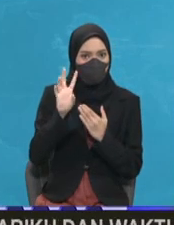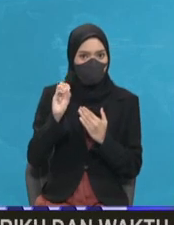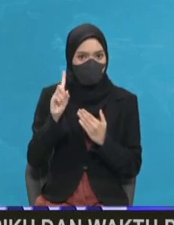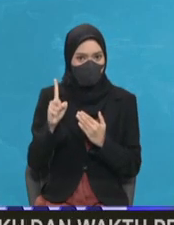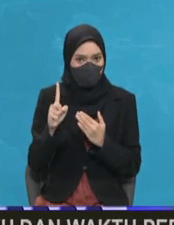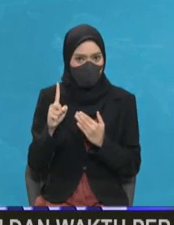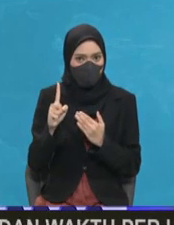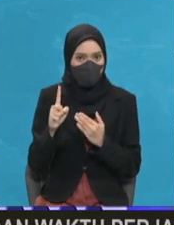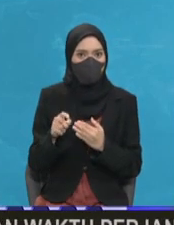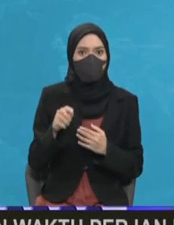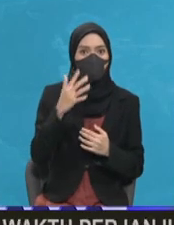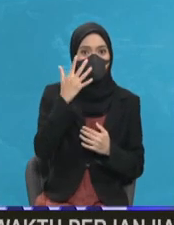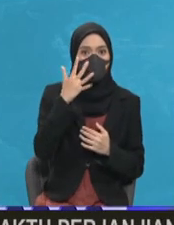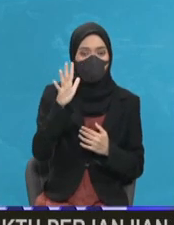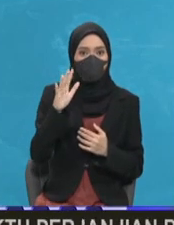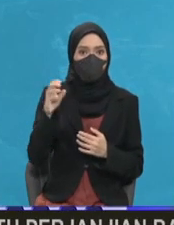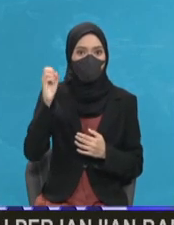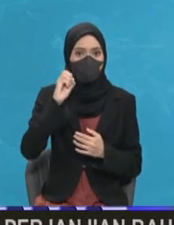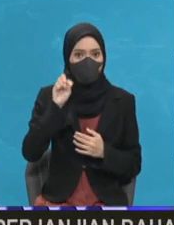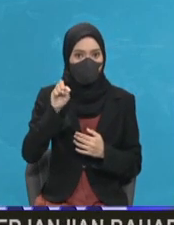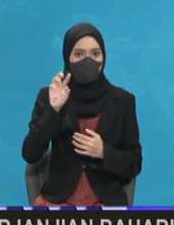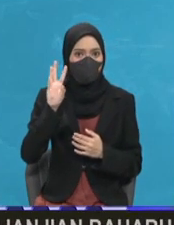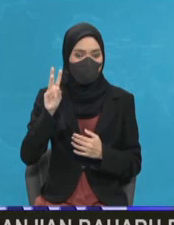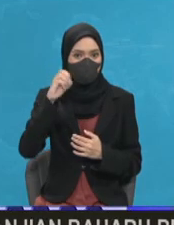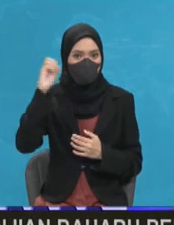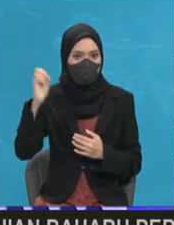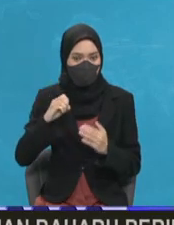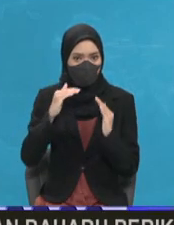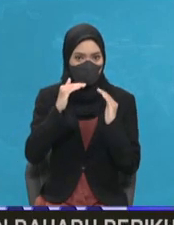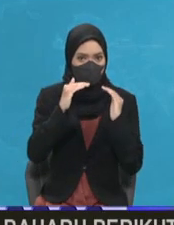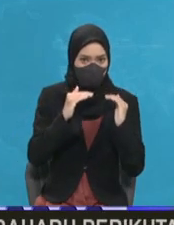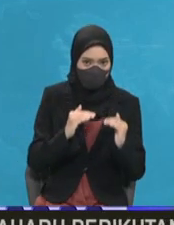600 berbanding dengan bulan April 2012